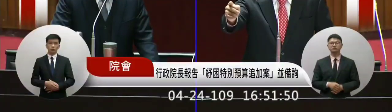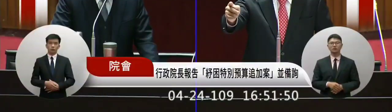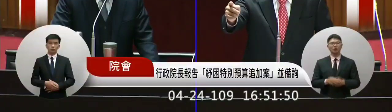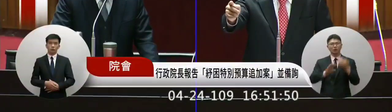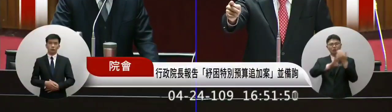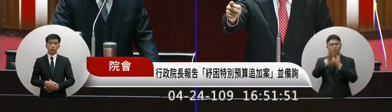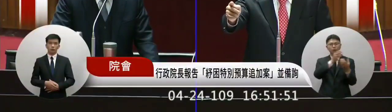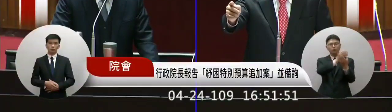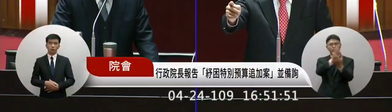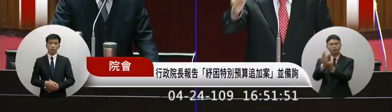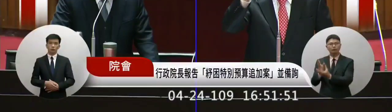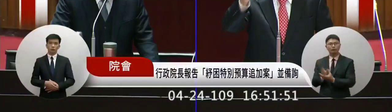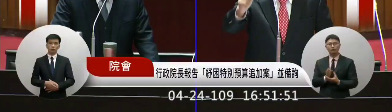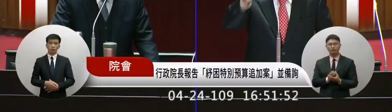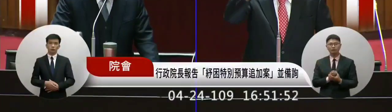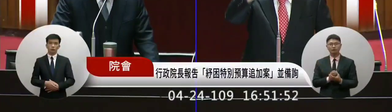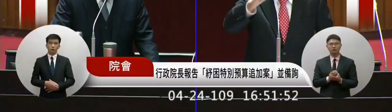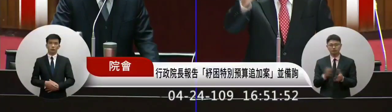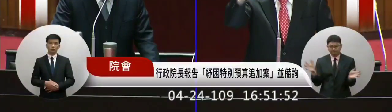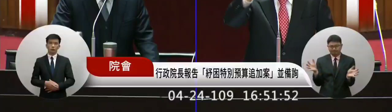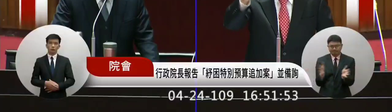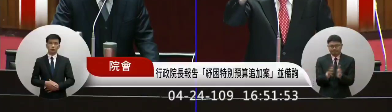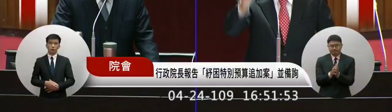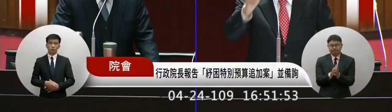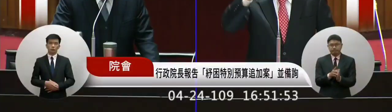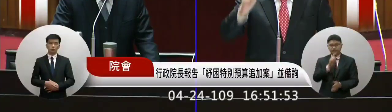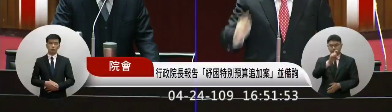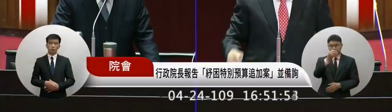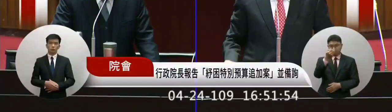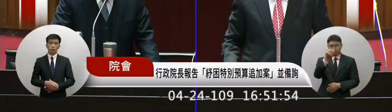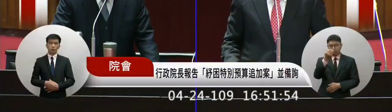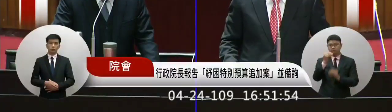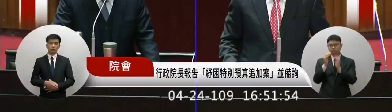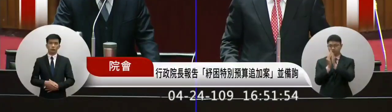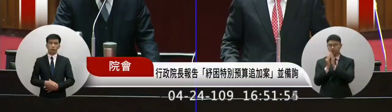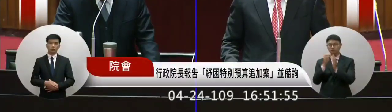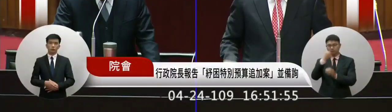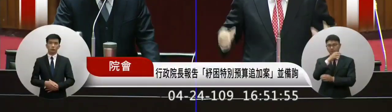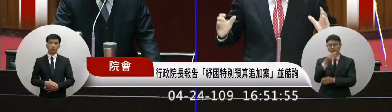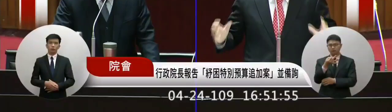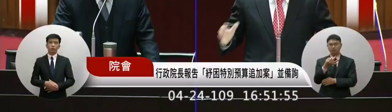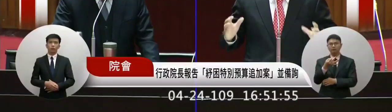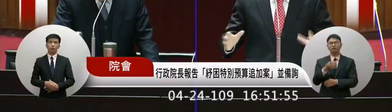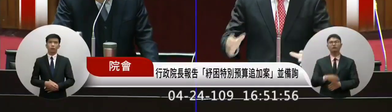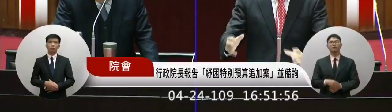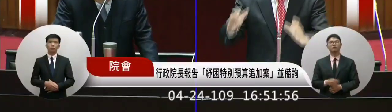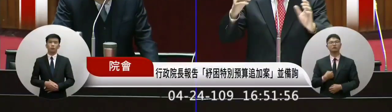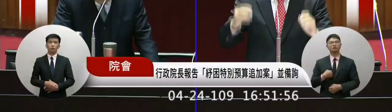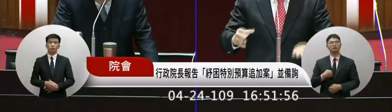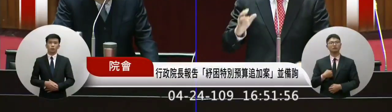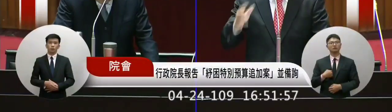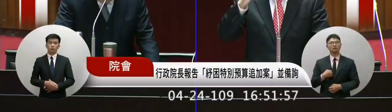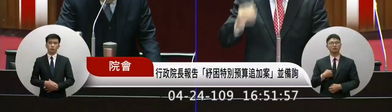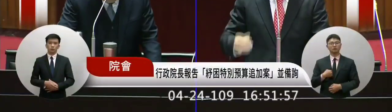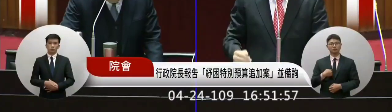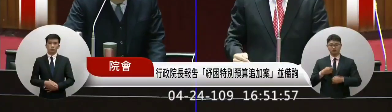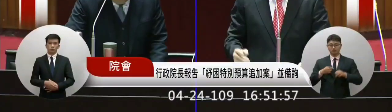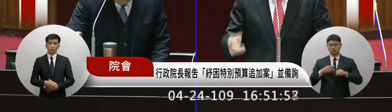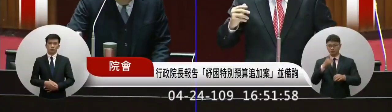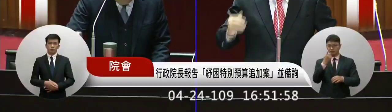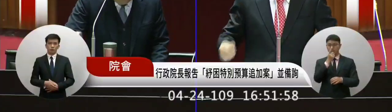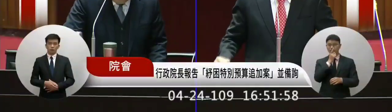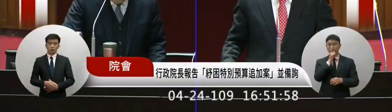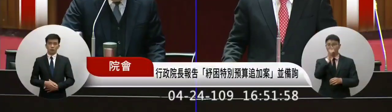投资总共19兆台币。请问一家银行一家金